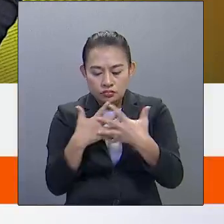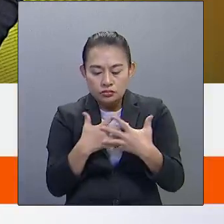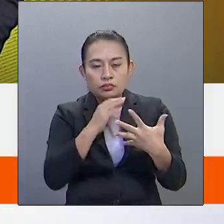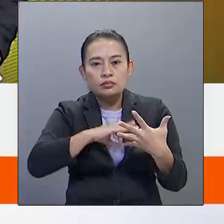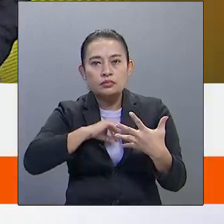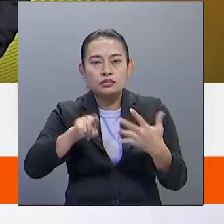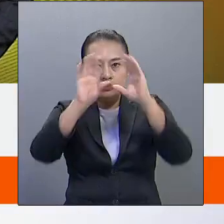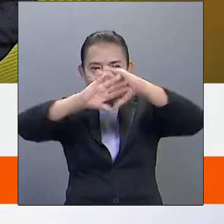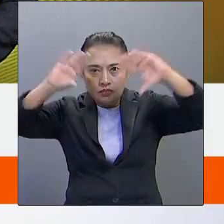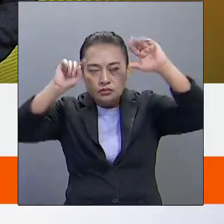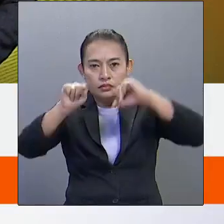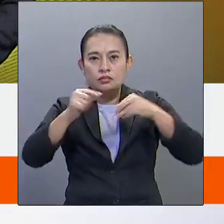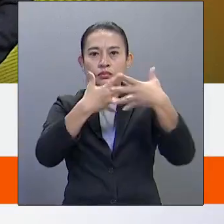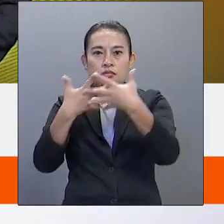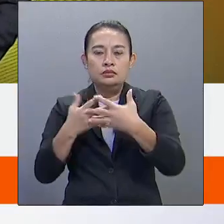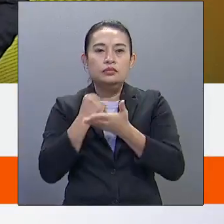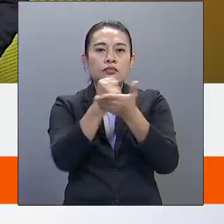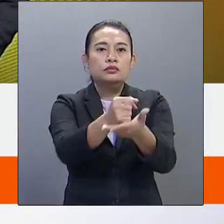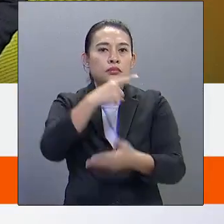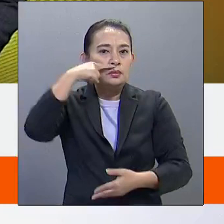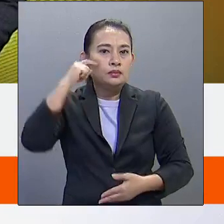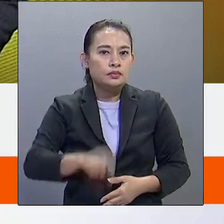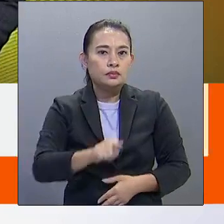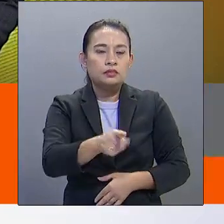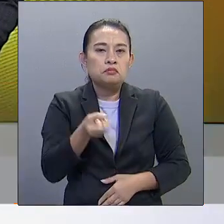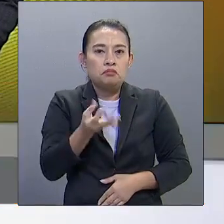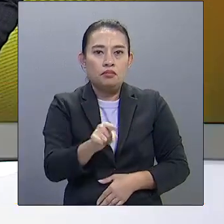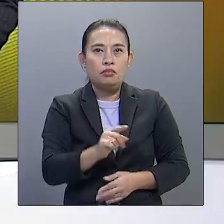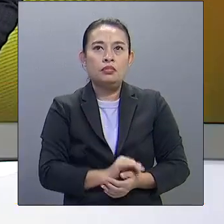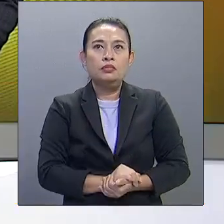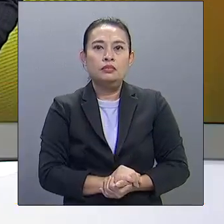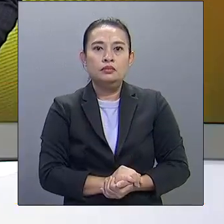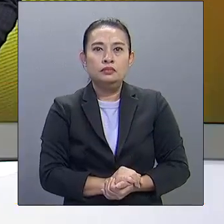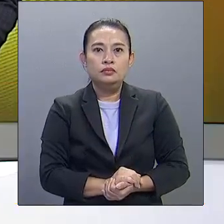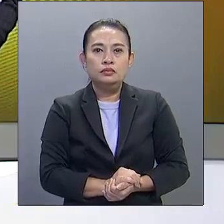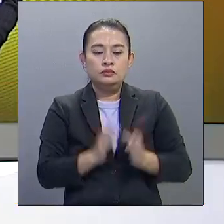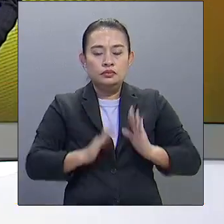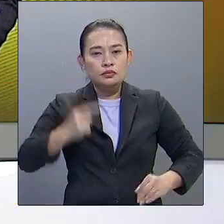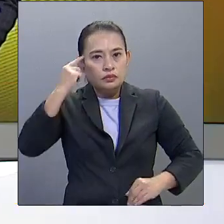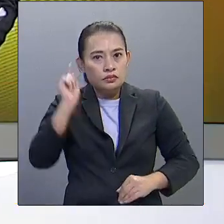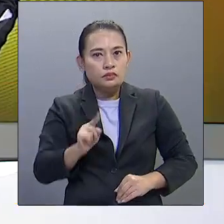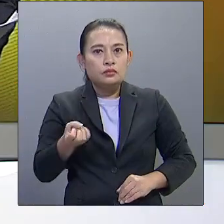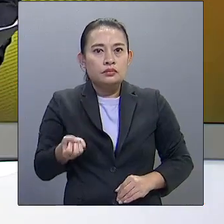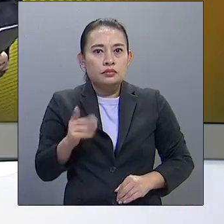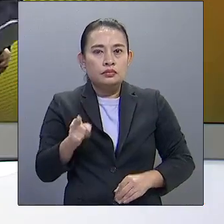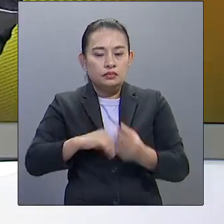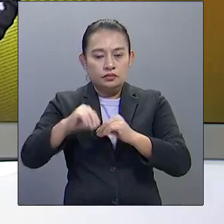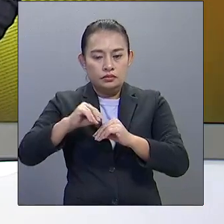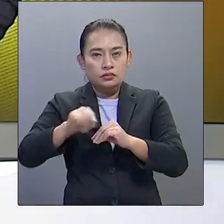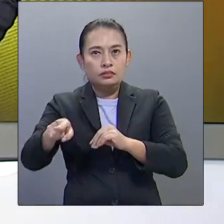สึกว่ารัฐบาลสหรัฐให้ความช่วยเหลือยูเครนมากเกินไปแล้วและตอนนี้คนที่คิดแบบนี้ก็มีมากขึ้นเรื่อยๆ